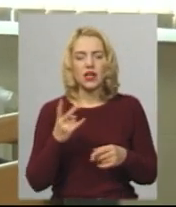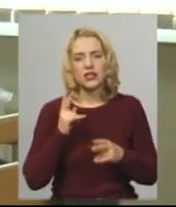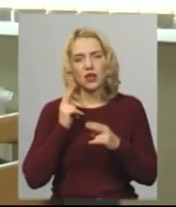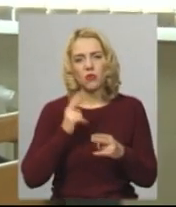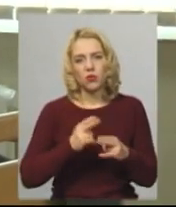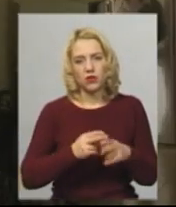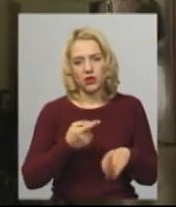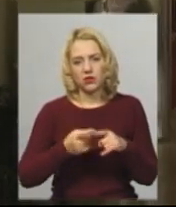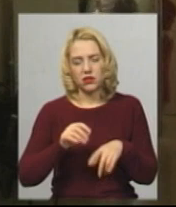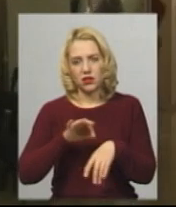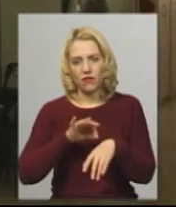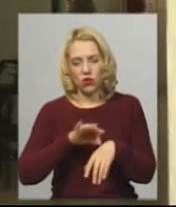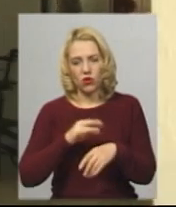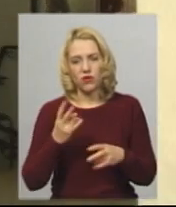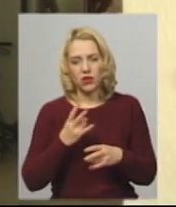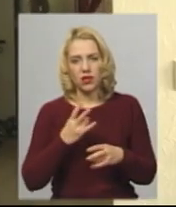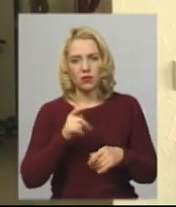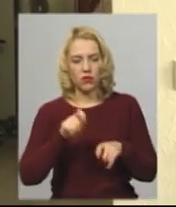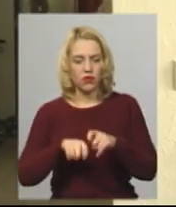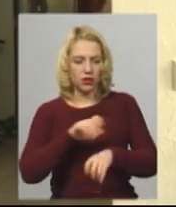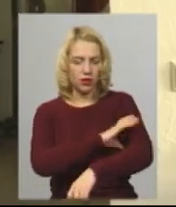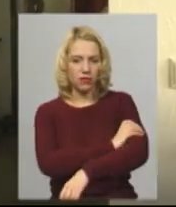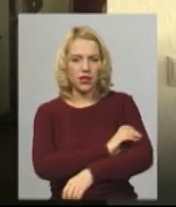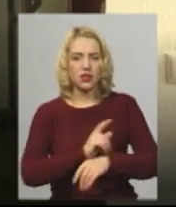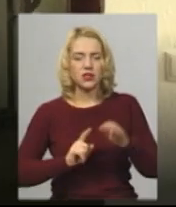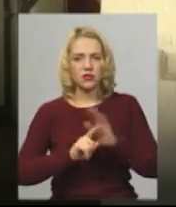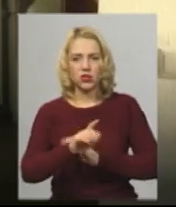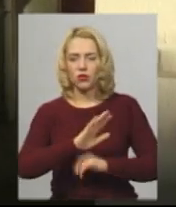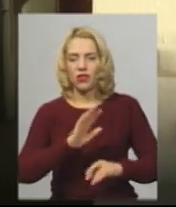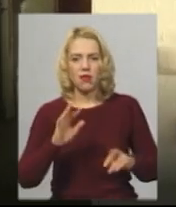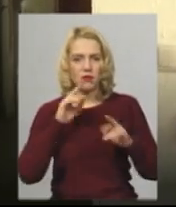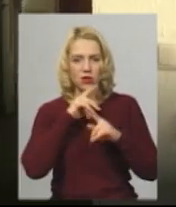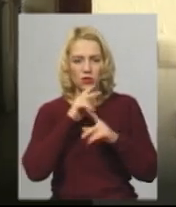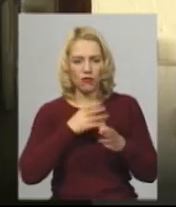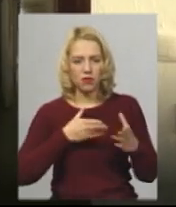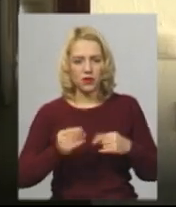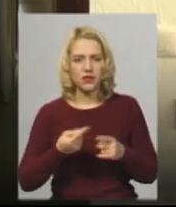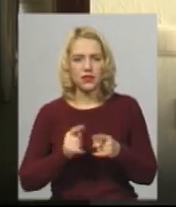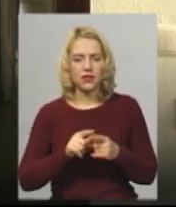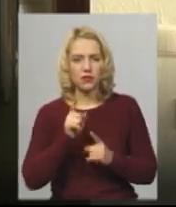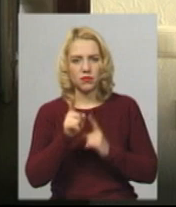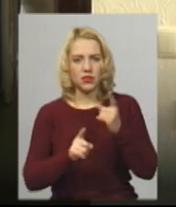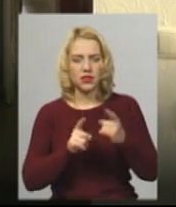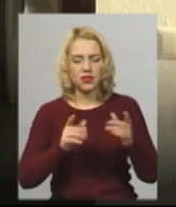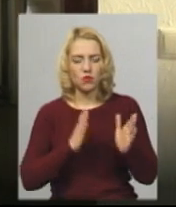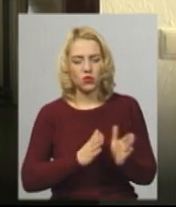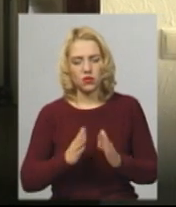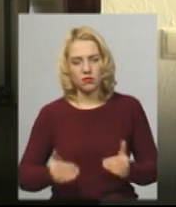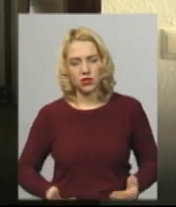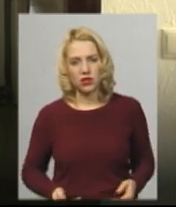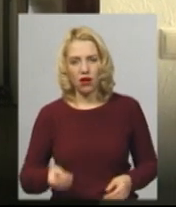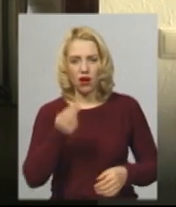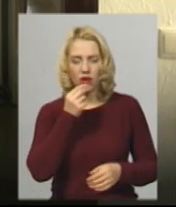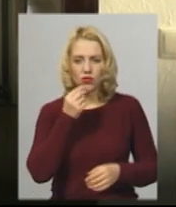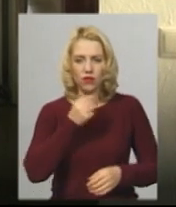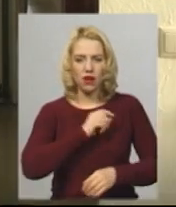додає Ігор Михалюк. Спочатку йде немедикаментозний вплив, це модифікація способу життя, способу харчування, способу